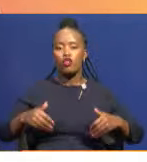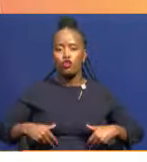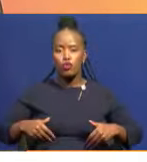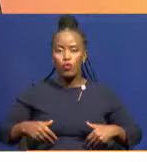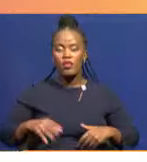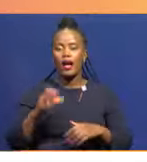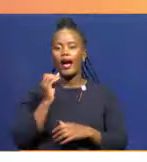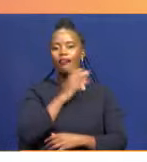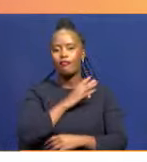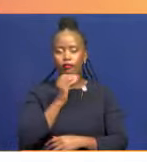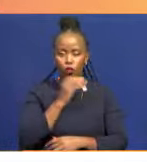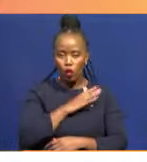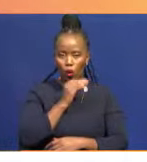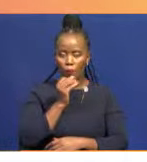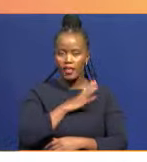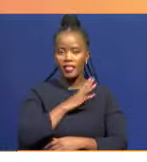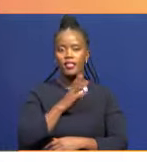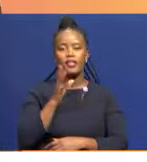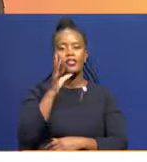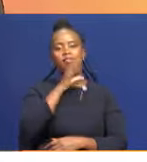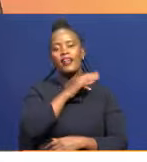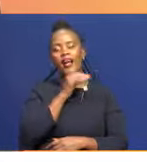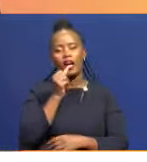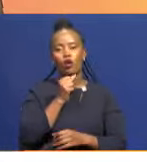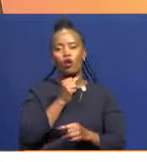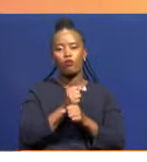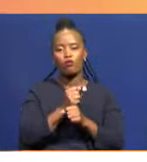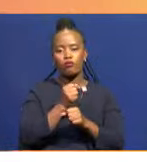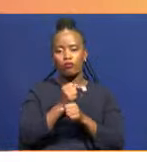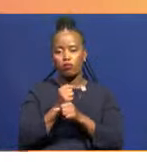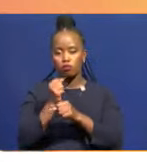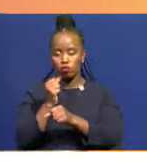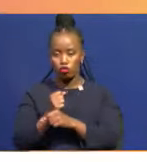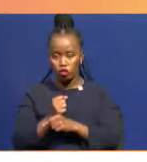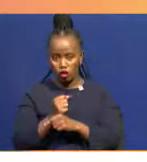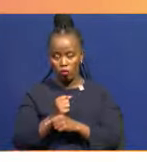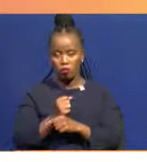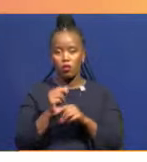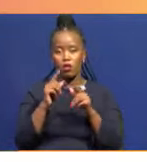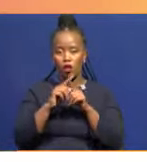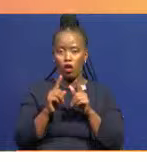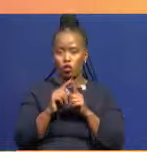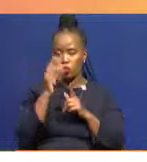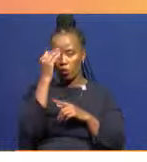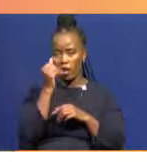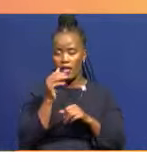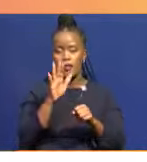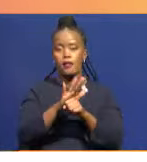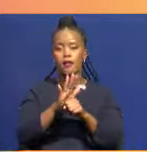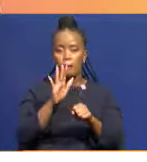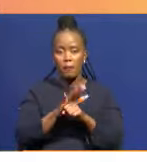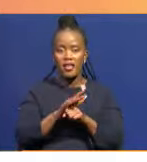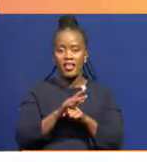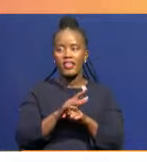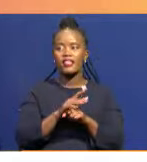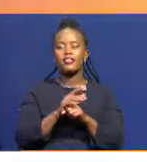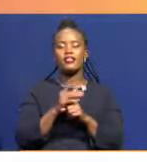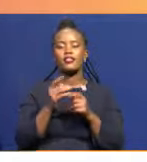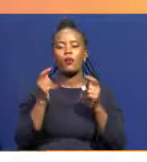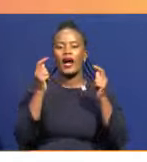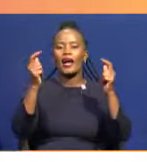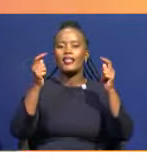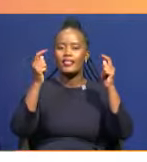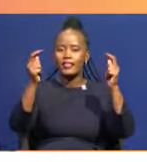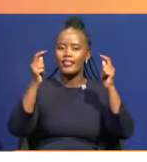la kutokuwa na ajira, na pia huyo msukumo ndio ulifanya uone wengi wamejitokeza kusema ya kwamba wanapigania kukue